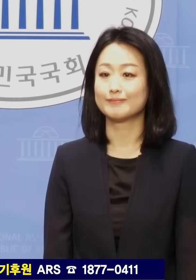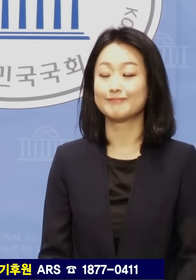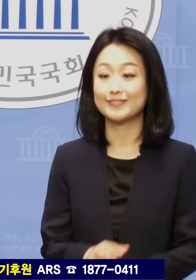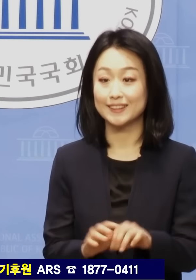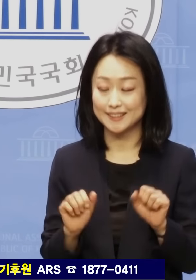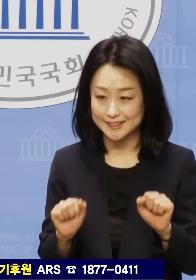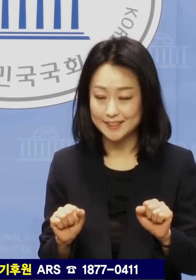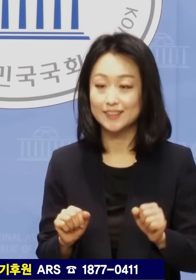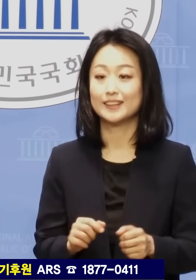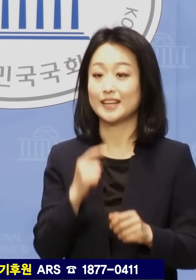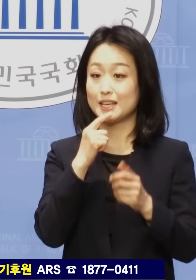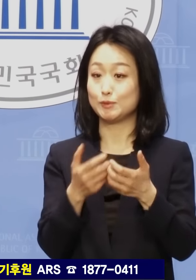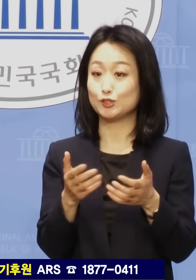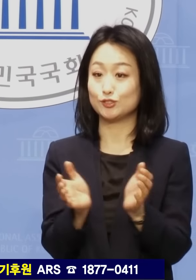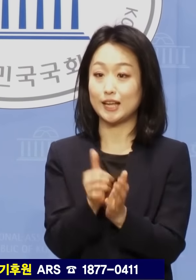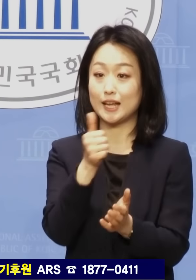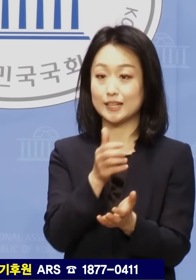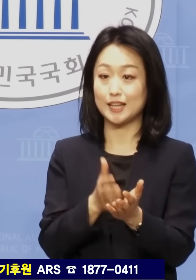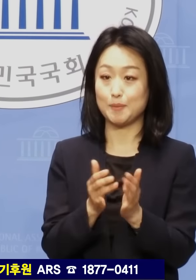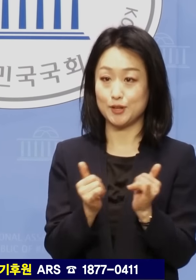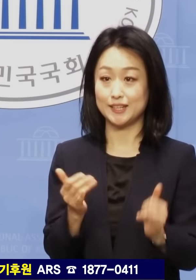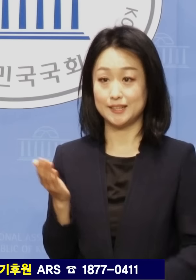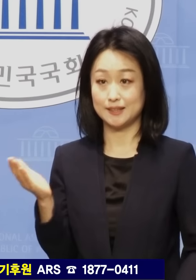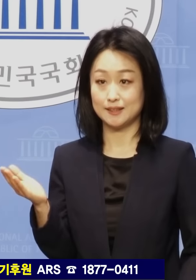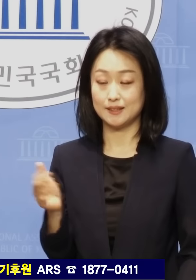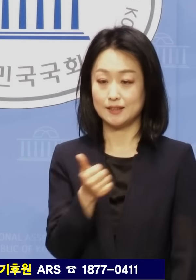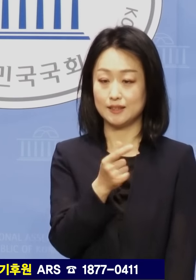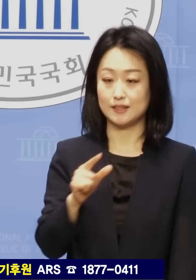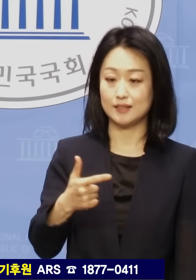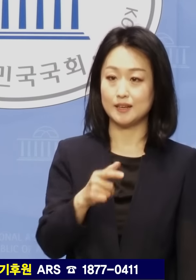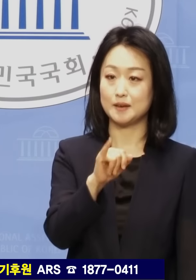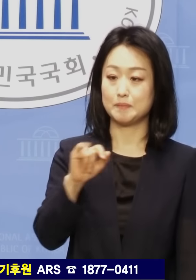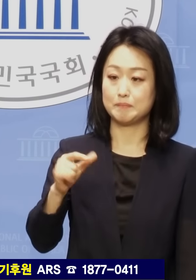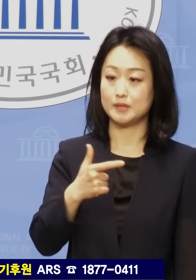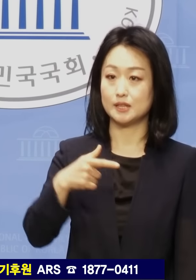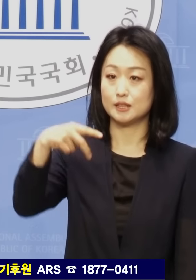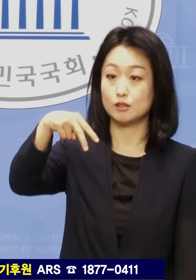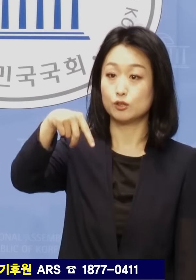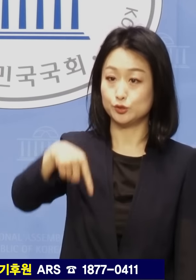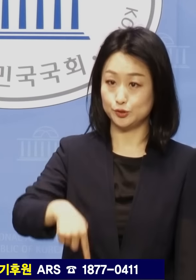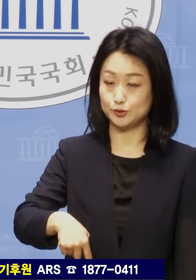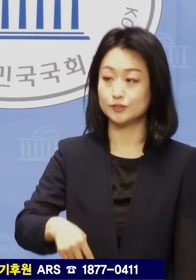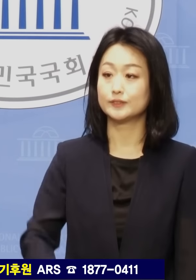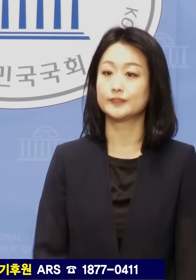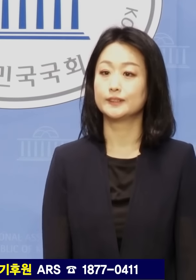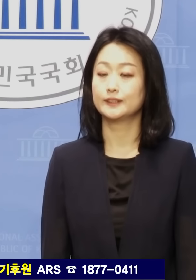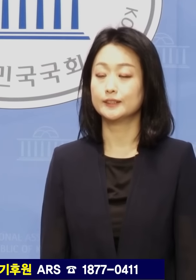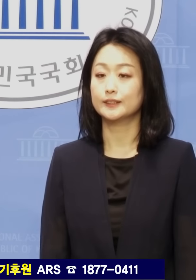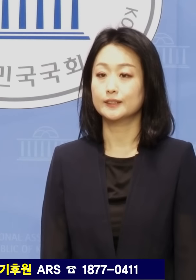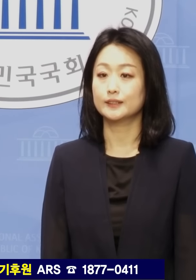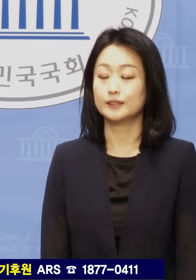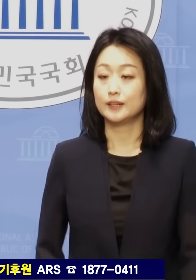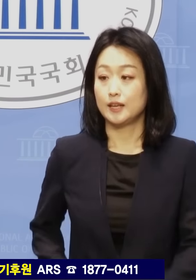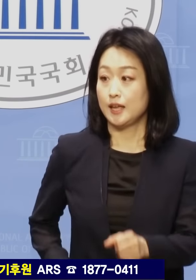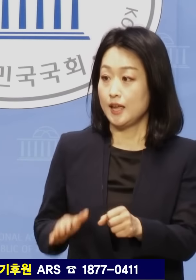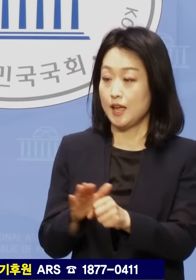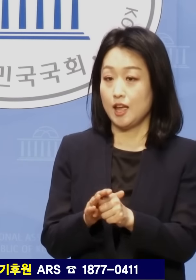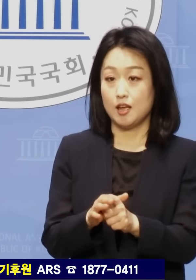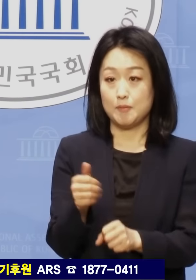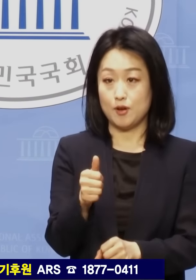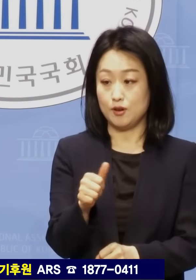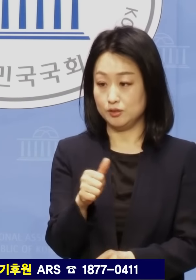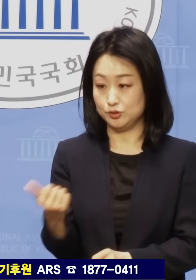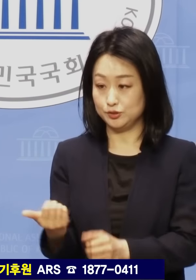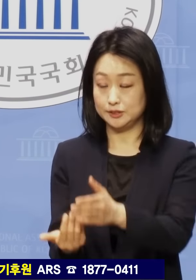안녕하십니까 더불어민주당 대변인 한민수 논평을 발표하겠습니다 해병대원 순직